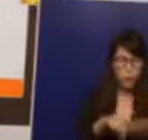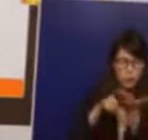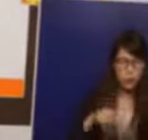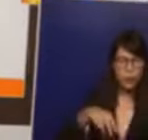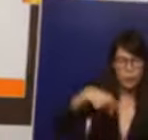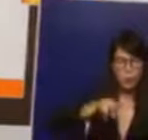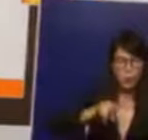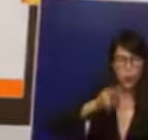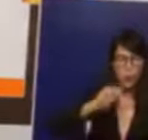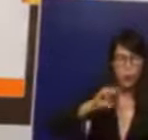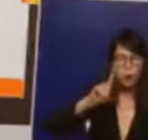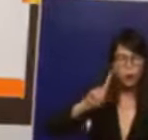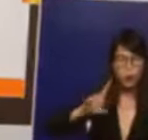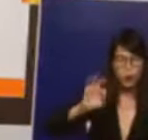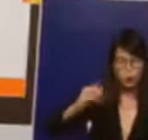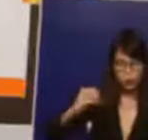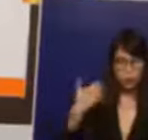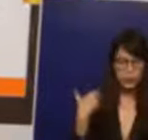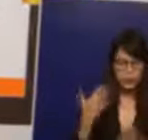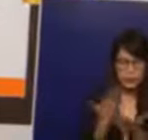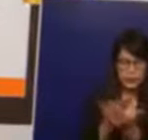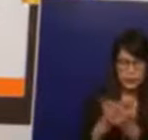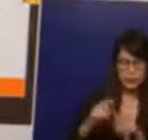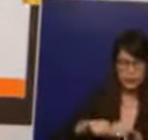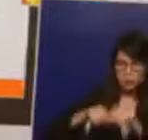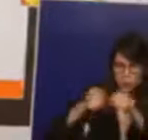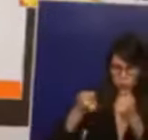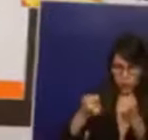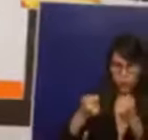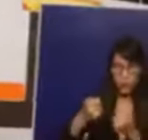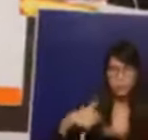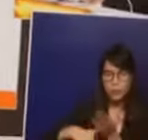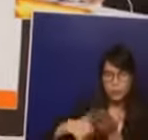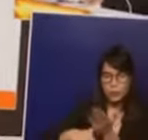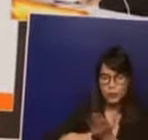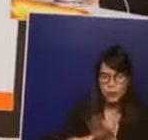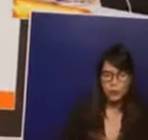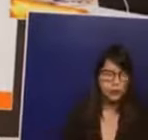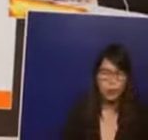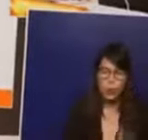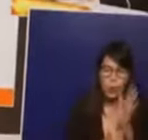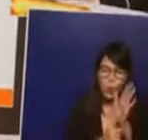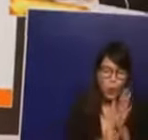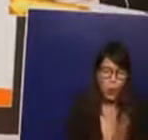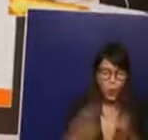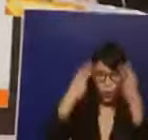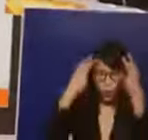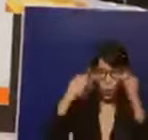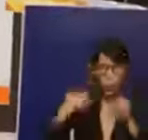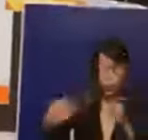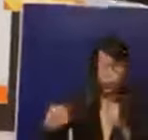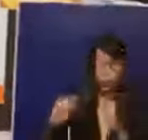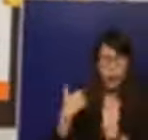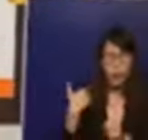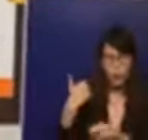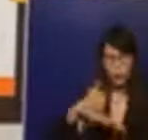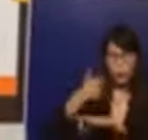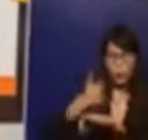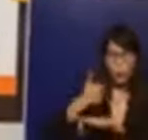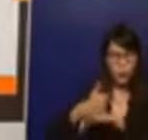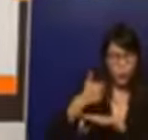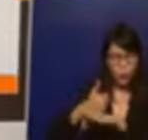โดยนายจ้างจะคำนวณและหักหน้าที่จ่ายท่านประธานคะในกรณีพลเอกประยุทธ์นายจ้างคือสำนักปลัดนายก